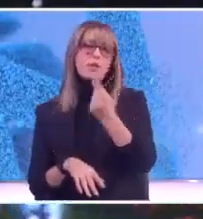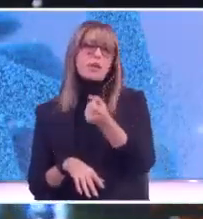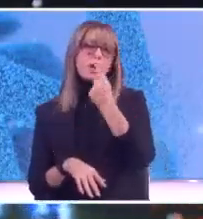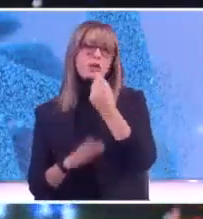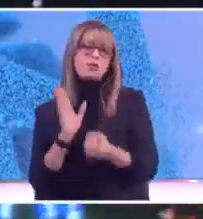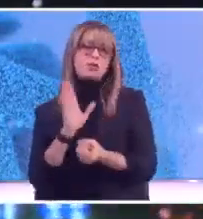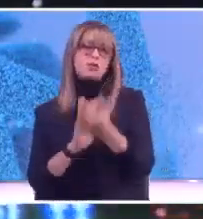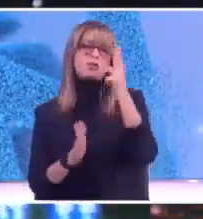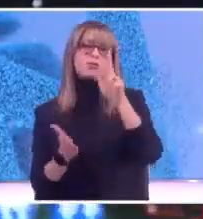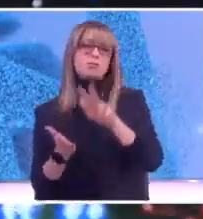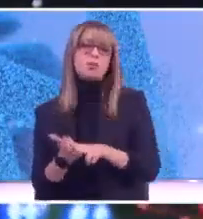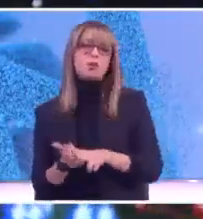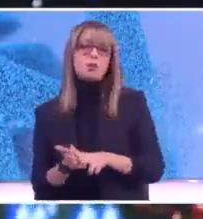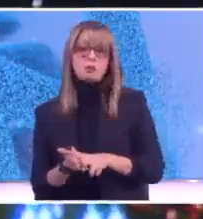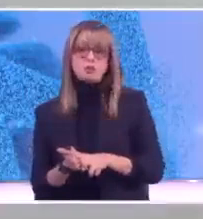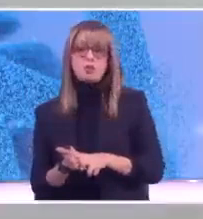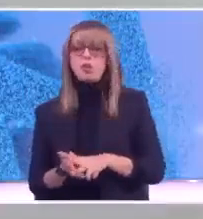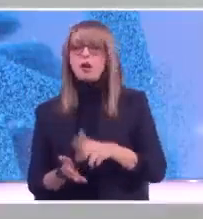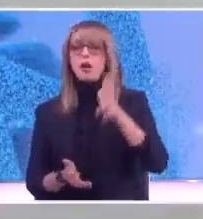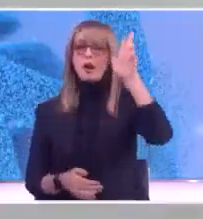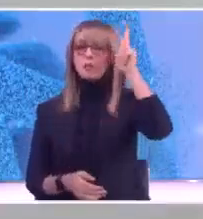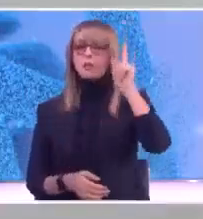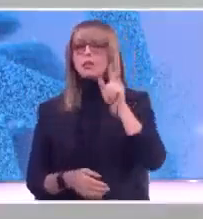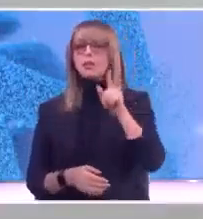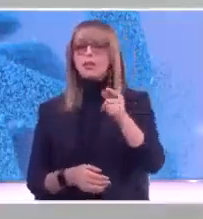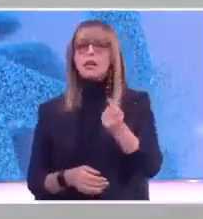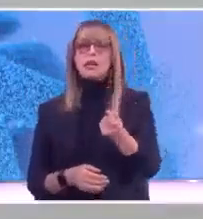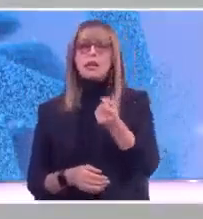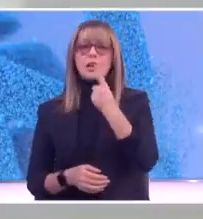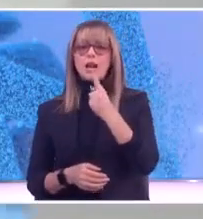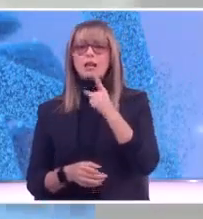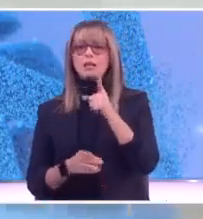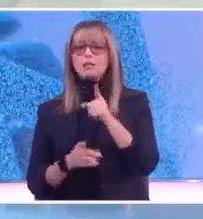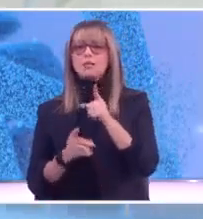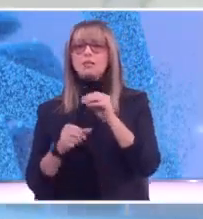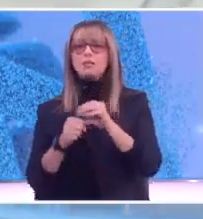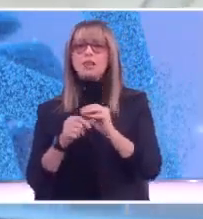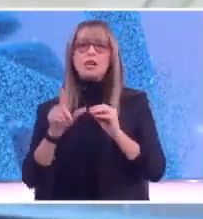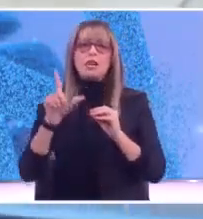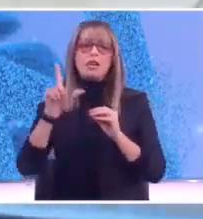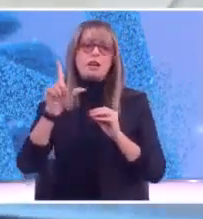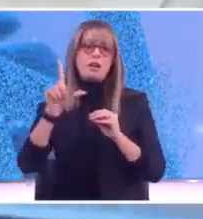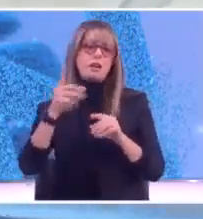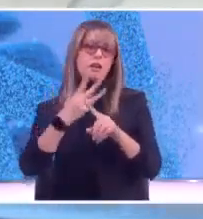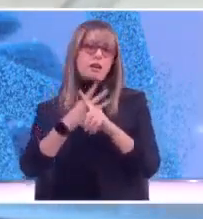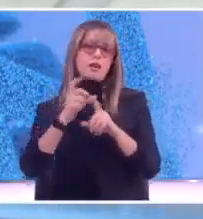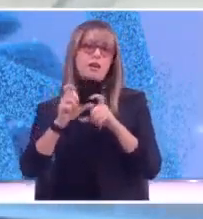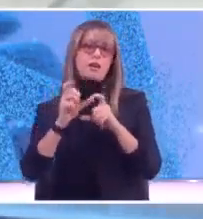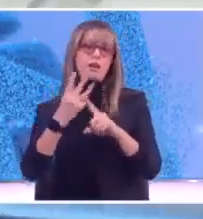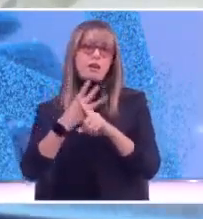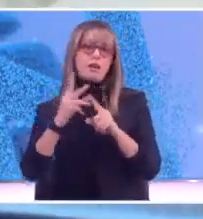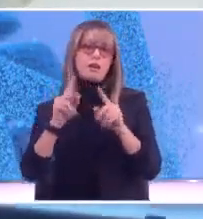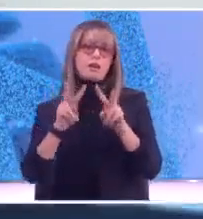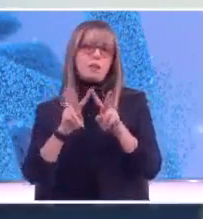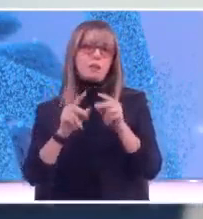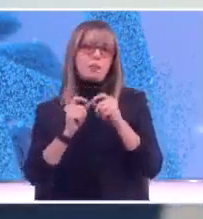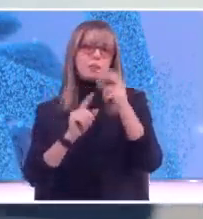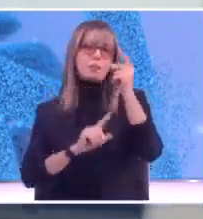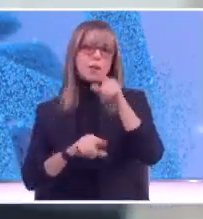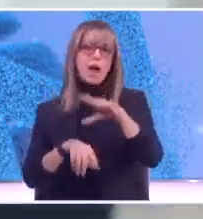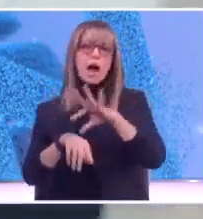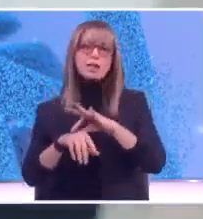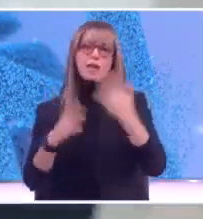ilacı onayladı. Amerikan İlaç ve Gıda Dairesi Leqembi isimli ilacın hastalığın hafif